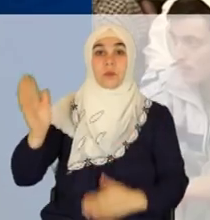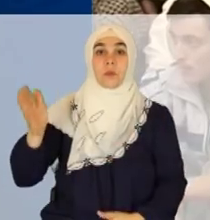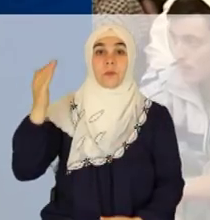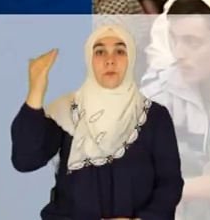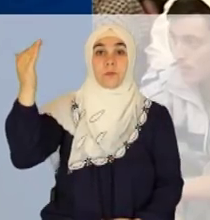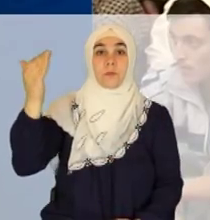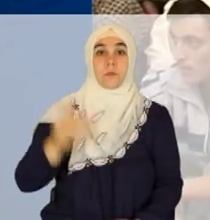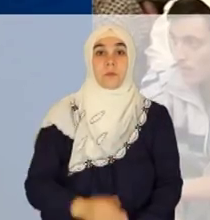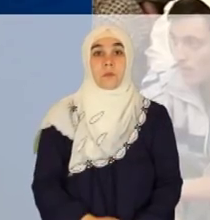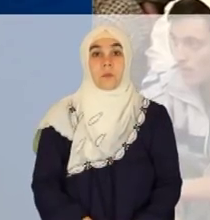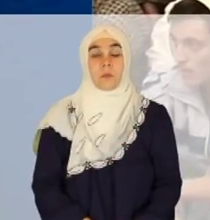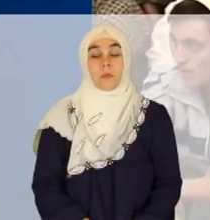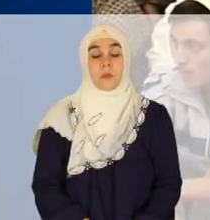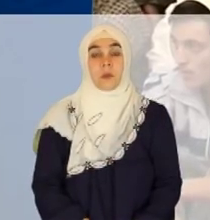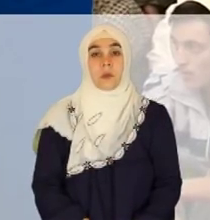الرسول.